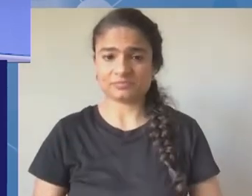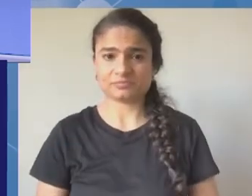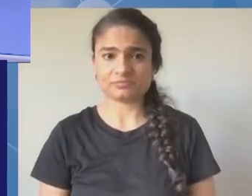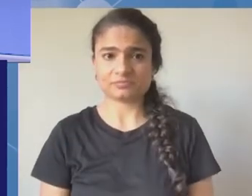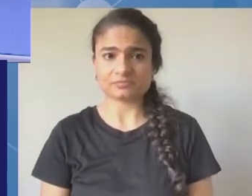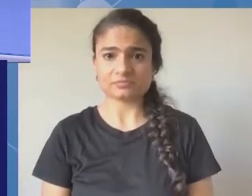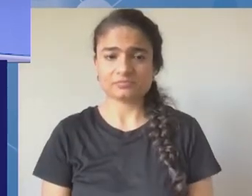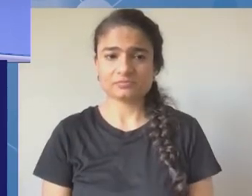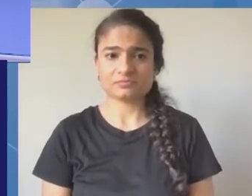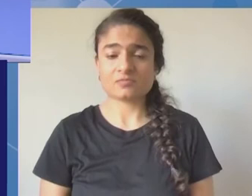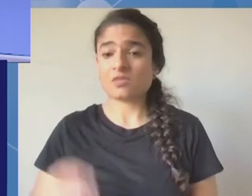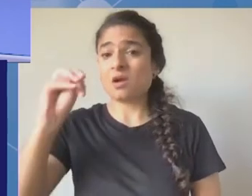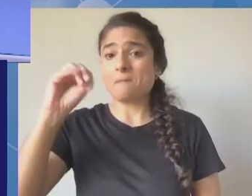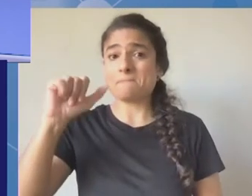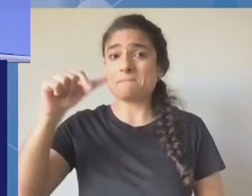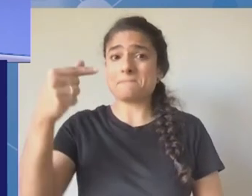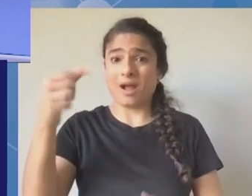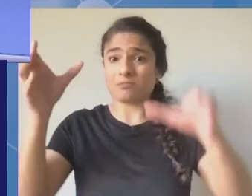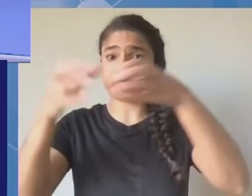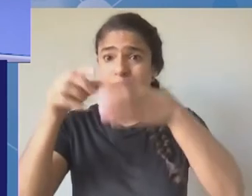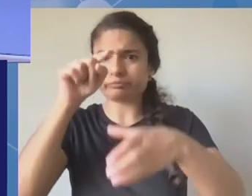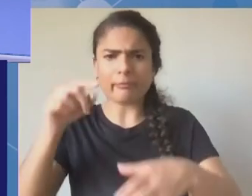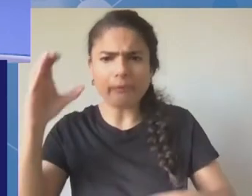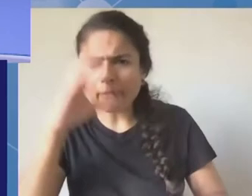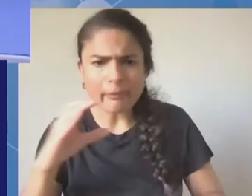这些论坛上面并没有年轻的代表，